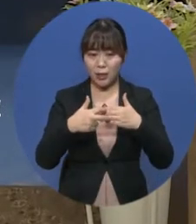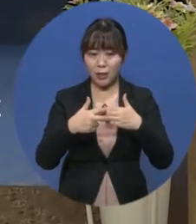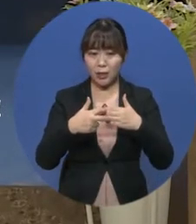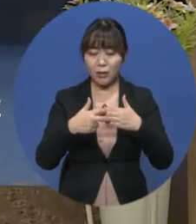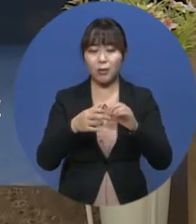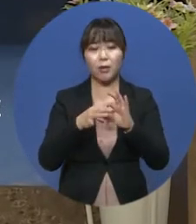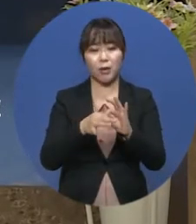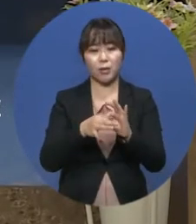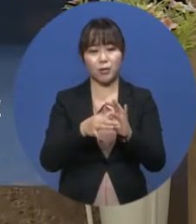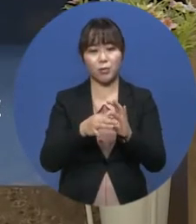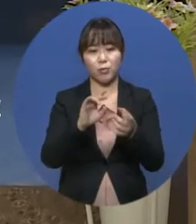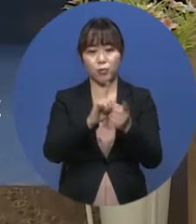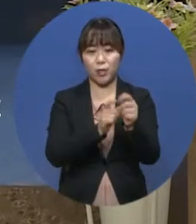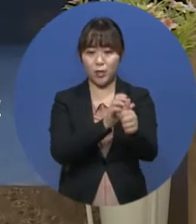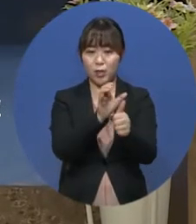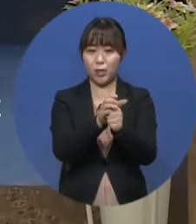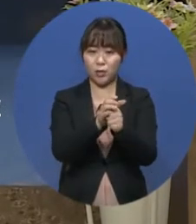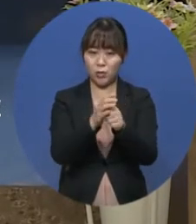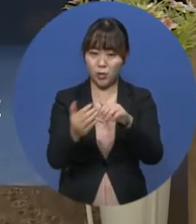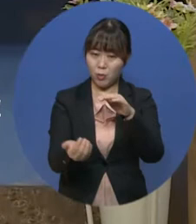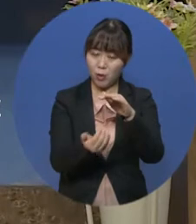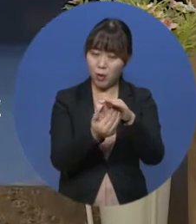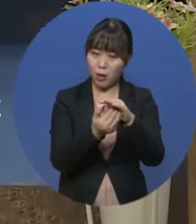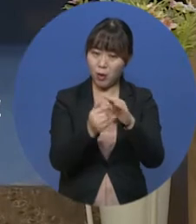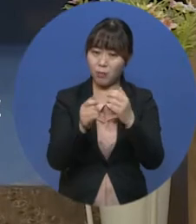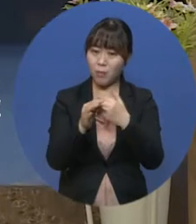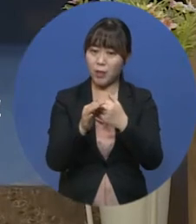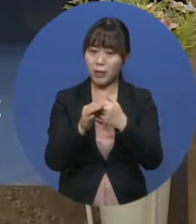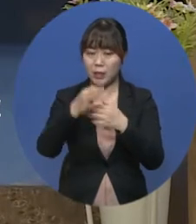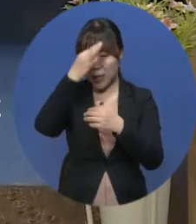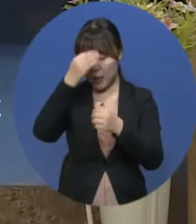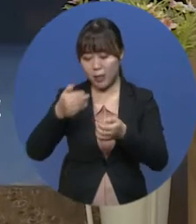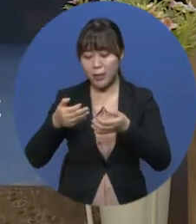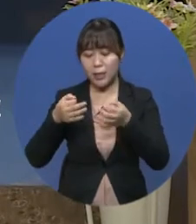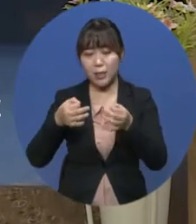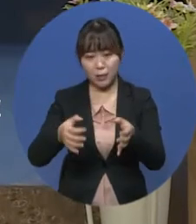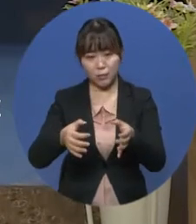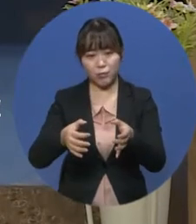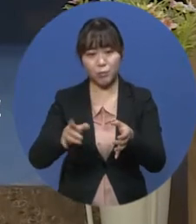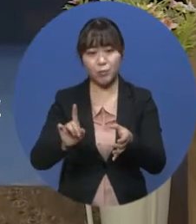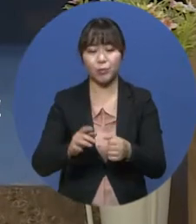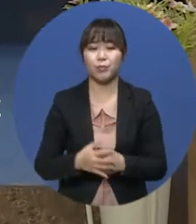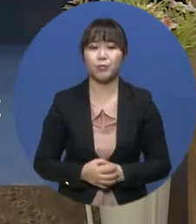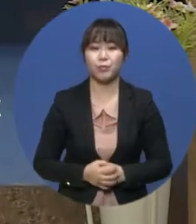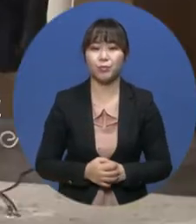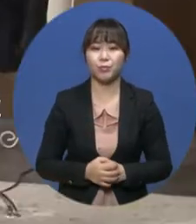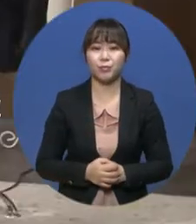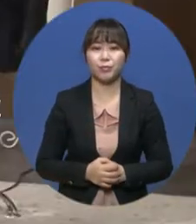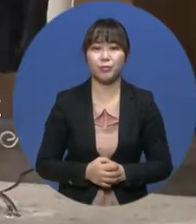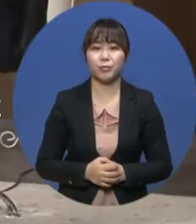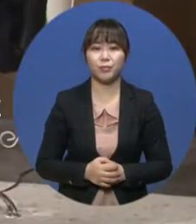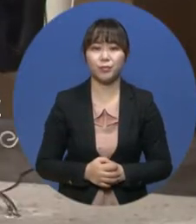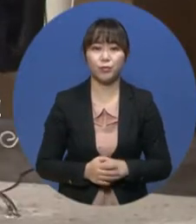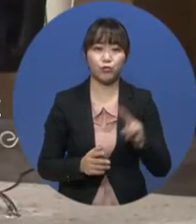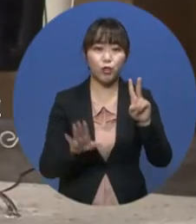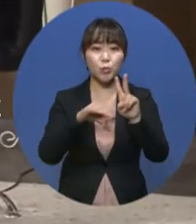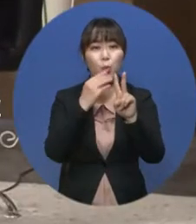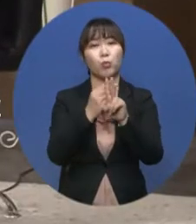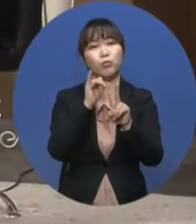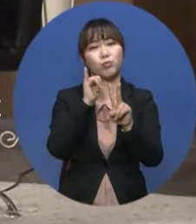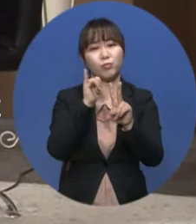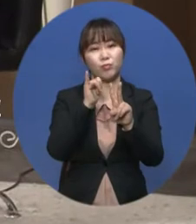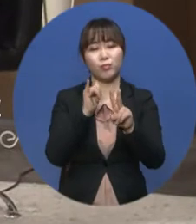분들은 위 탁해서 이루어 지는 건가 아니면 재능기부로 이루어지고 있나요 어 두 가지가 다